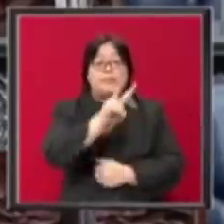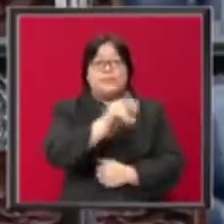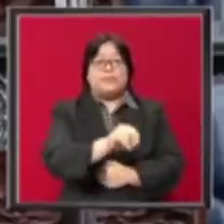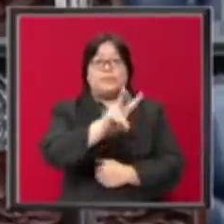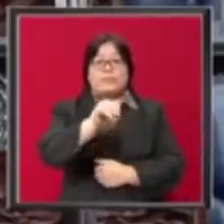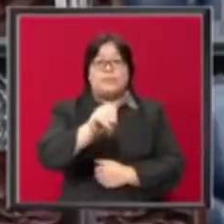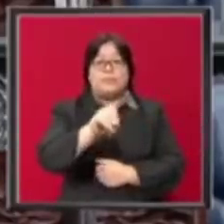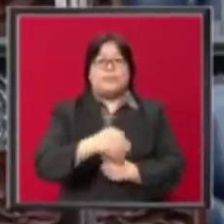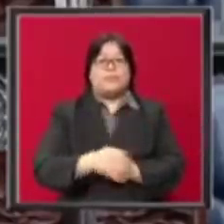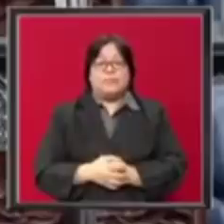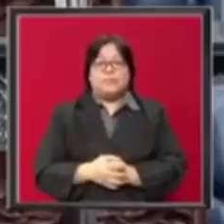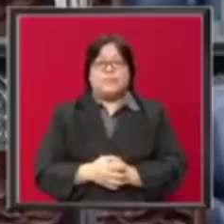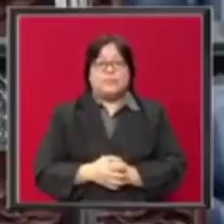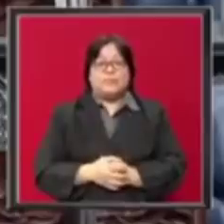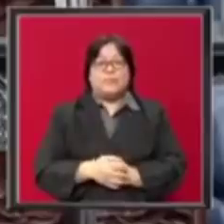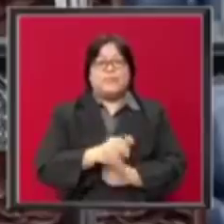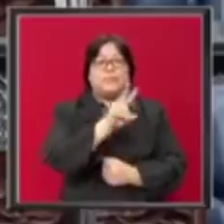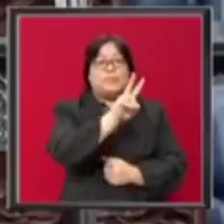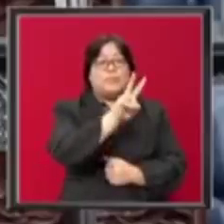2020 siri 8,